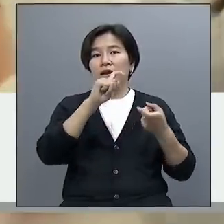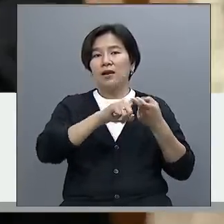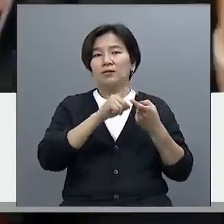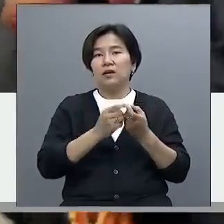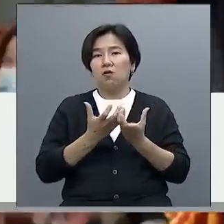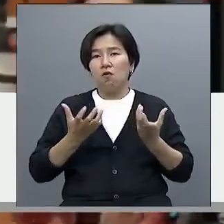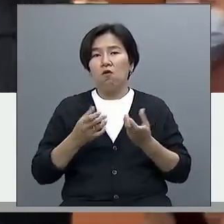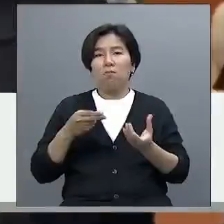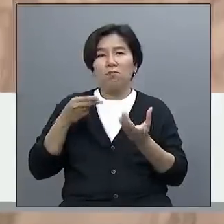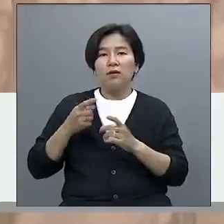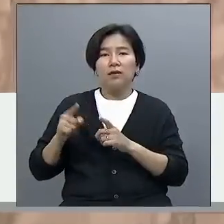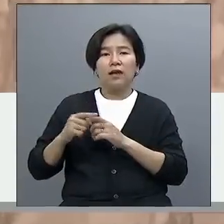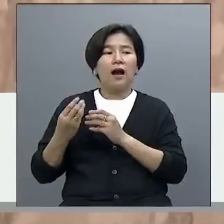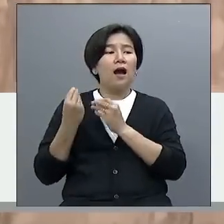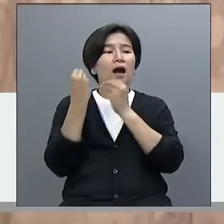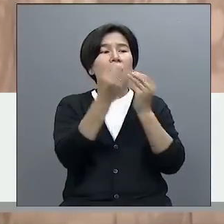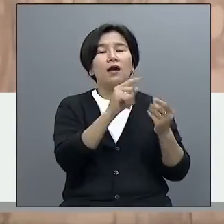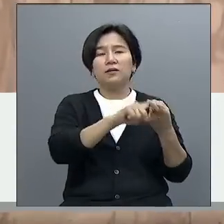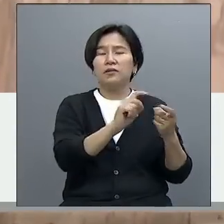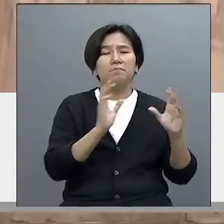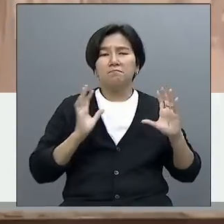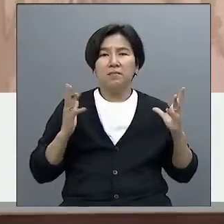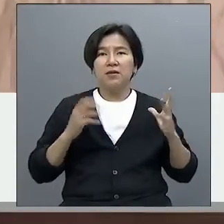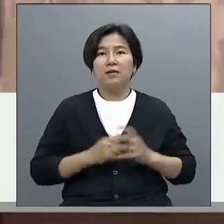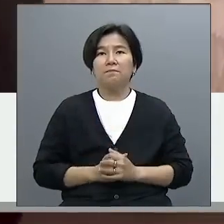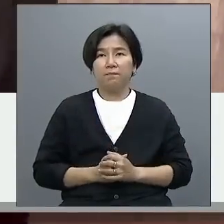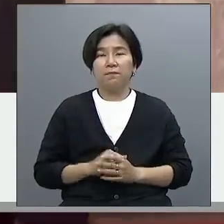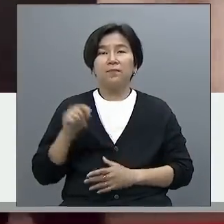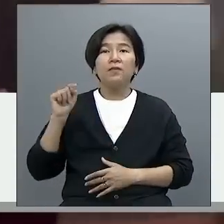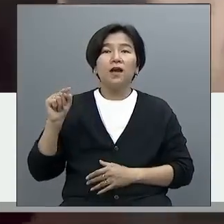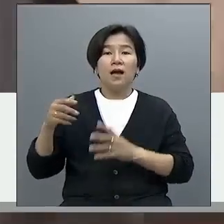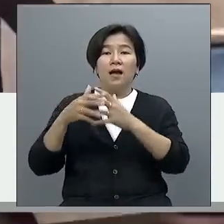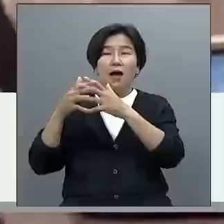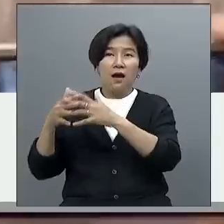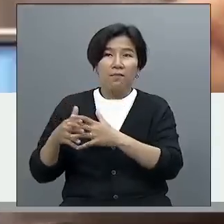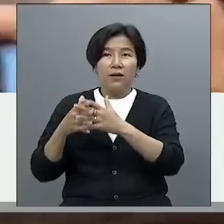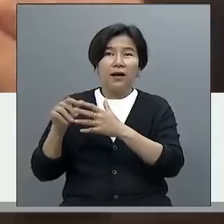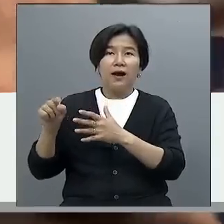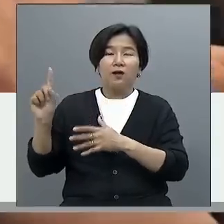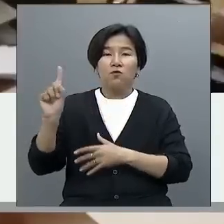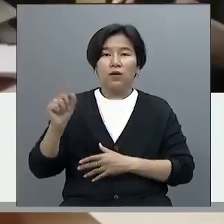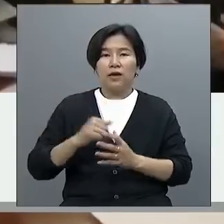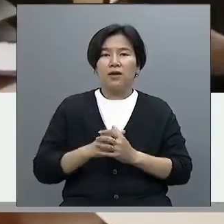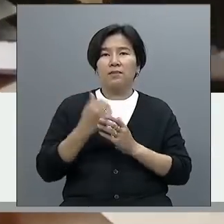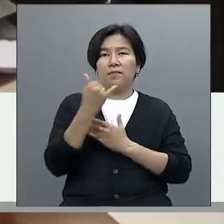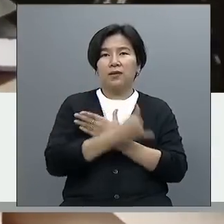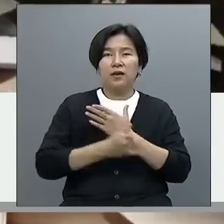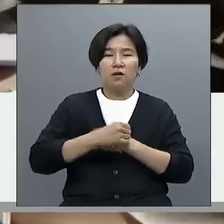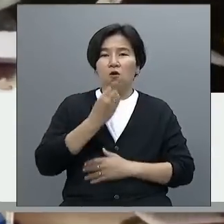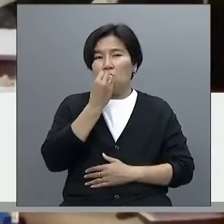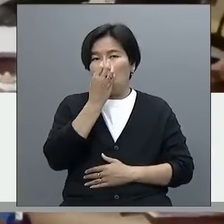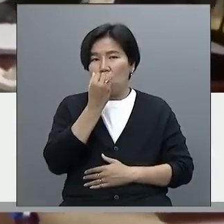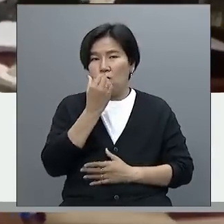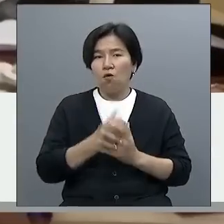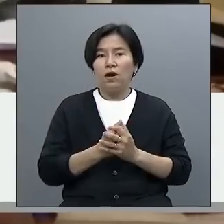ไปจนถึงความกังวลใจของสหรัฐต่อการละเมิดสิทธิมนุษยชนในซิมเจียงทิเบตและฮ่องกงค่ะขณะที่ประเด็น